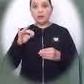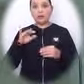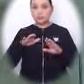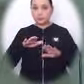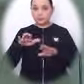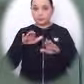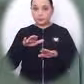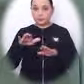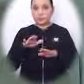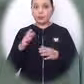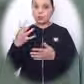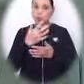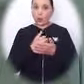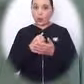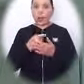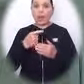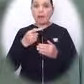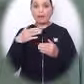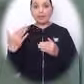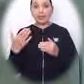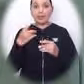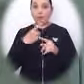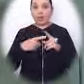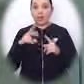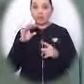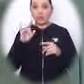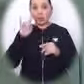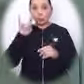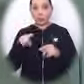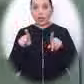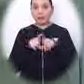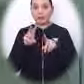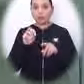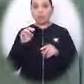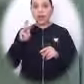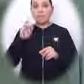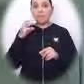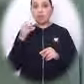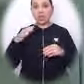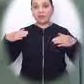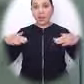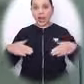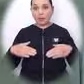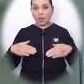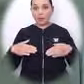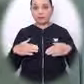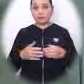сшитые, собранные передние половинки брюк, а также мешковины кармана.